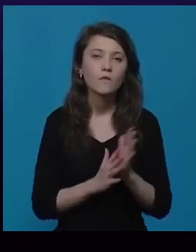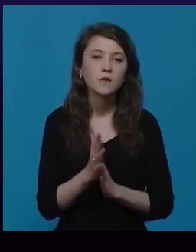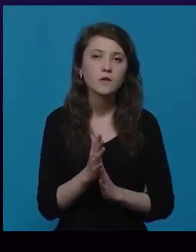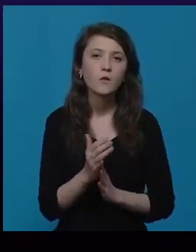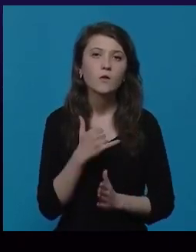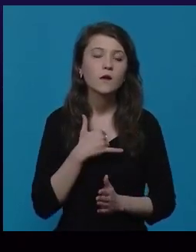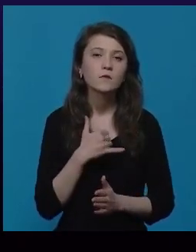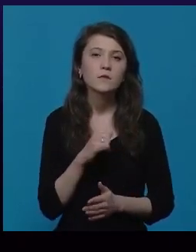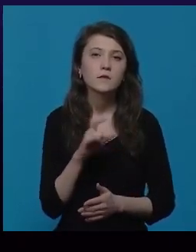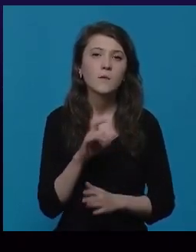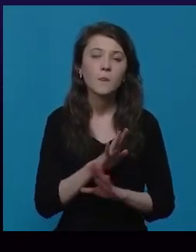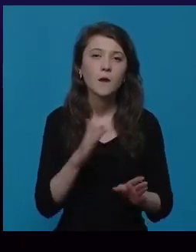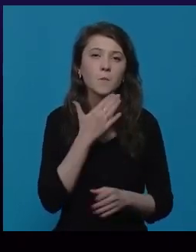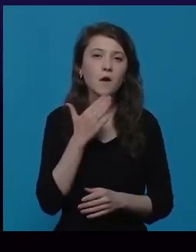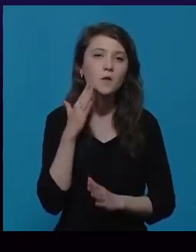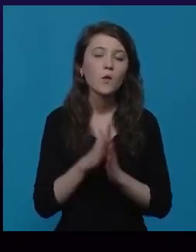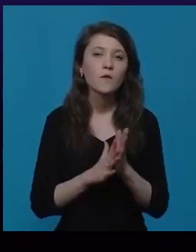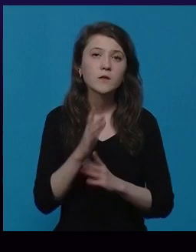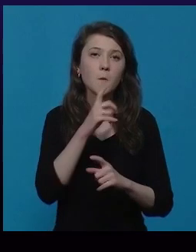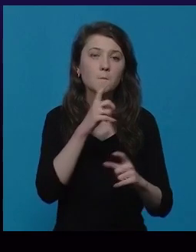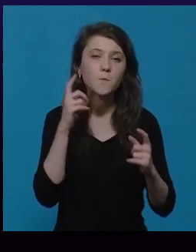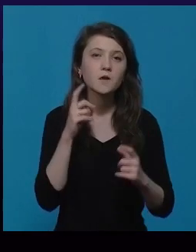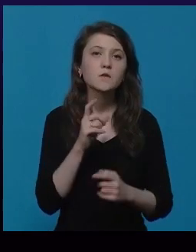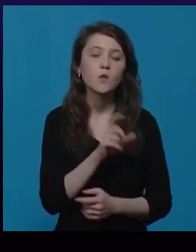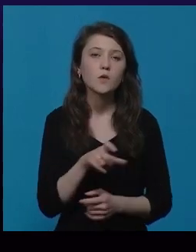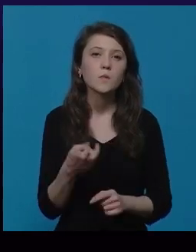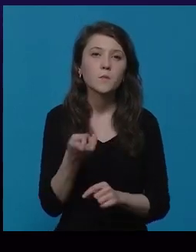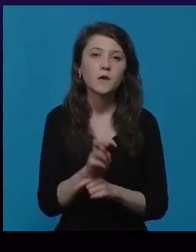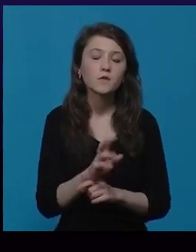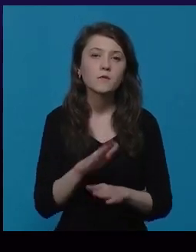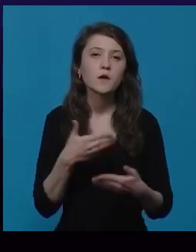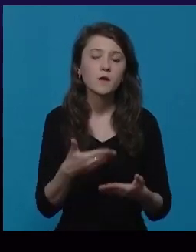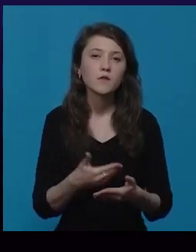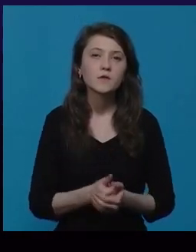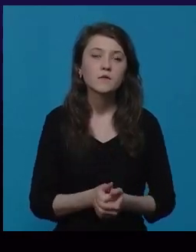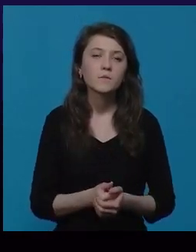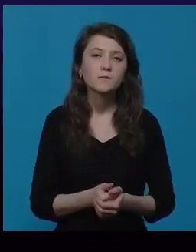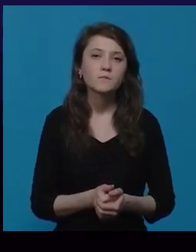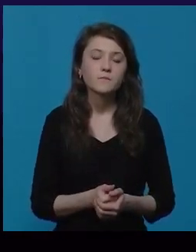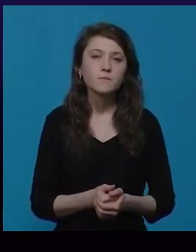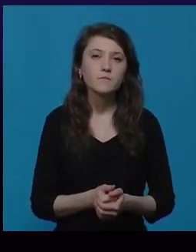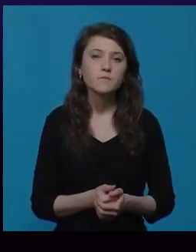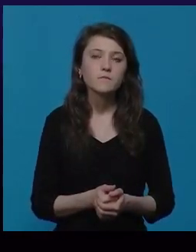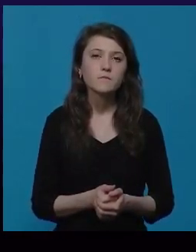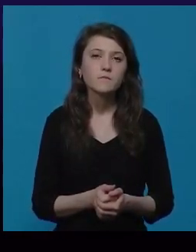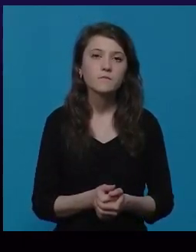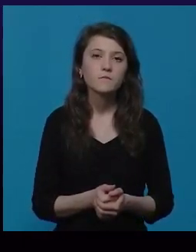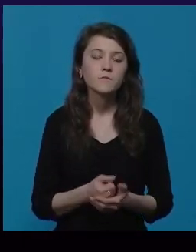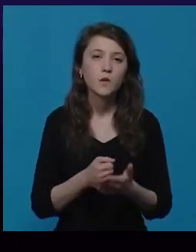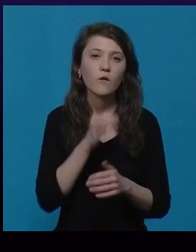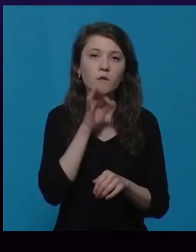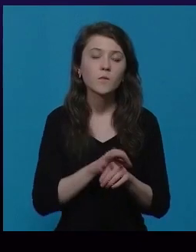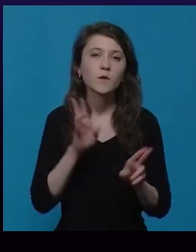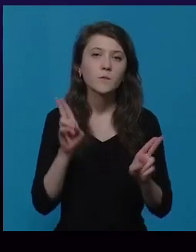небагато, рукавички, маски, люди приходять, позвертаються відповідно до відповідних правил, те, що,